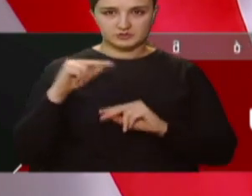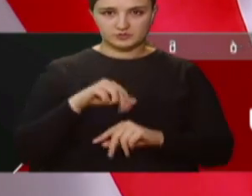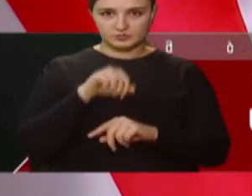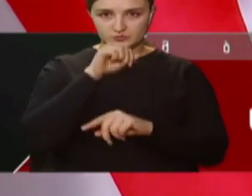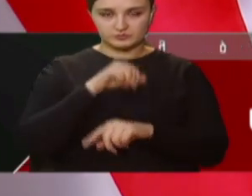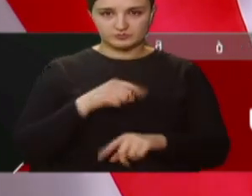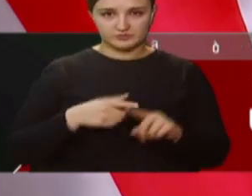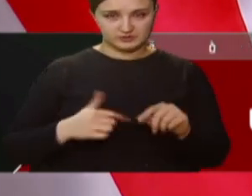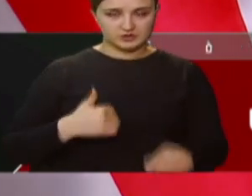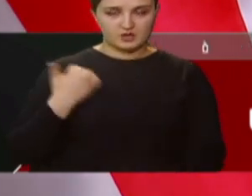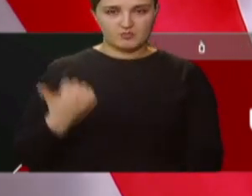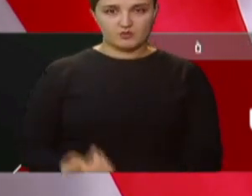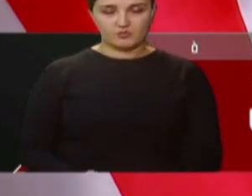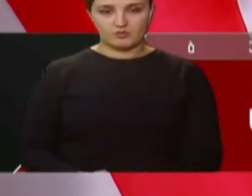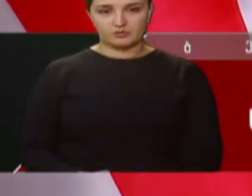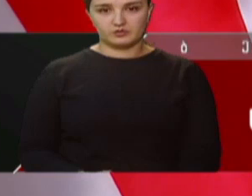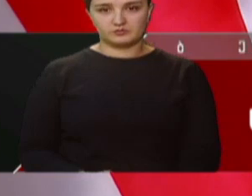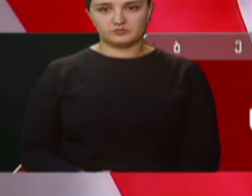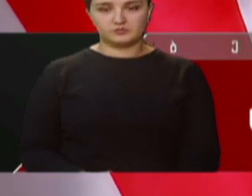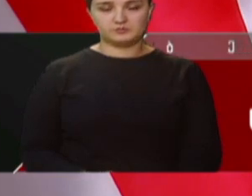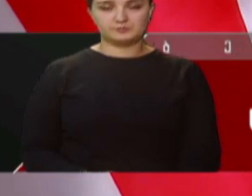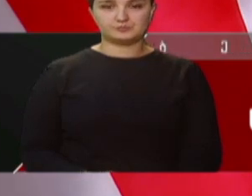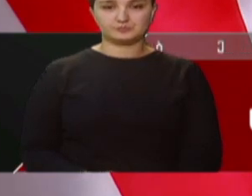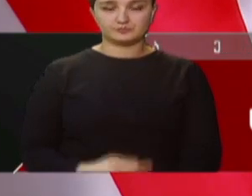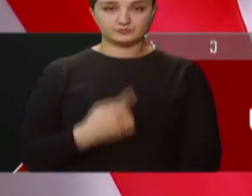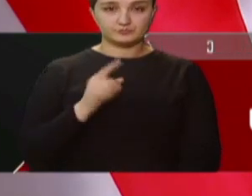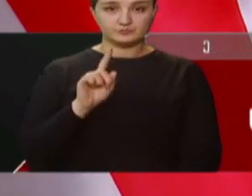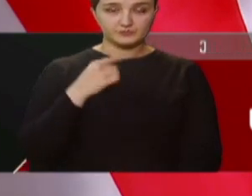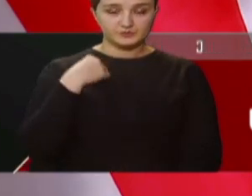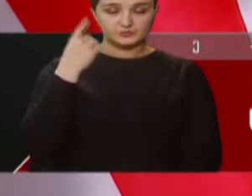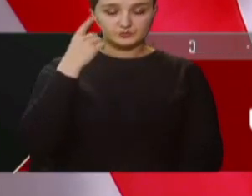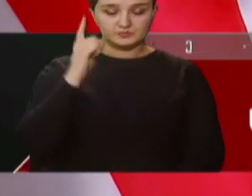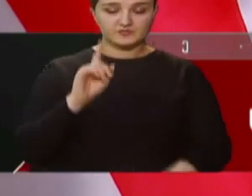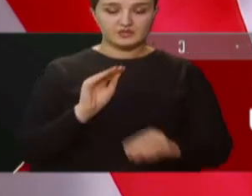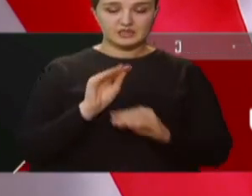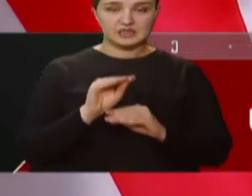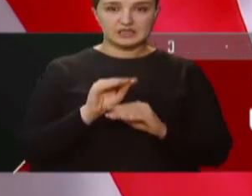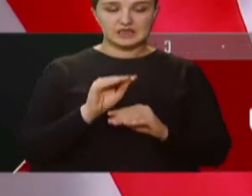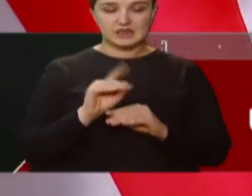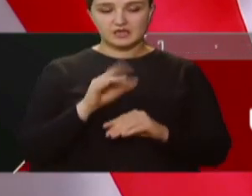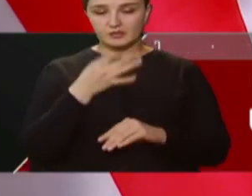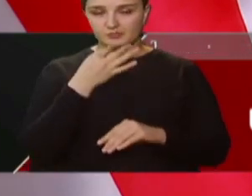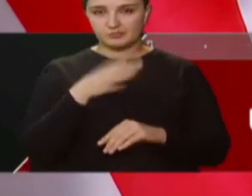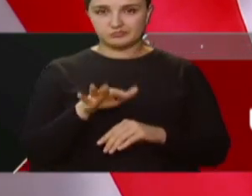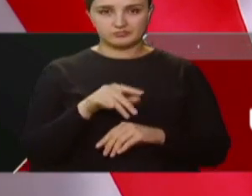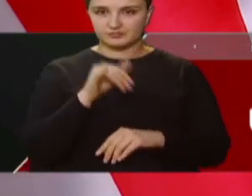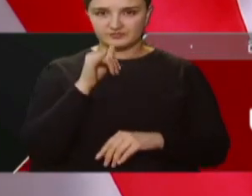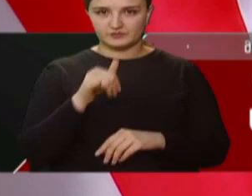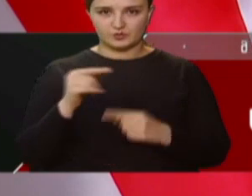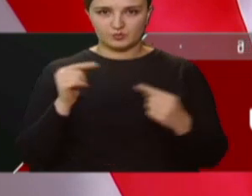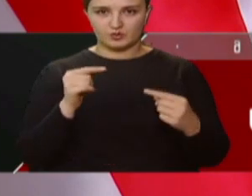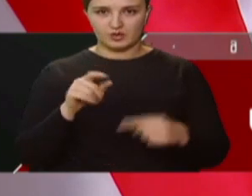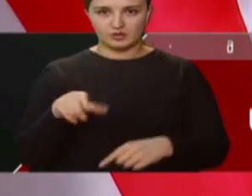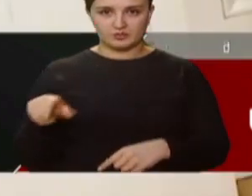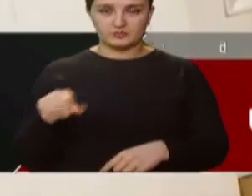არის საამაყო რამ, რაც მე მგონია რომ კრიტიკას ვერ დაიმსახურებს ჩვენი ოპონენტებიდანაც კი, თუმცა